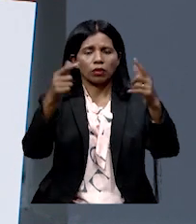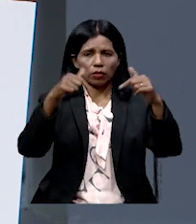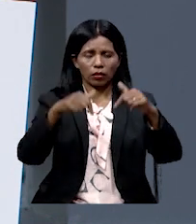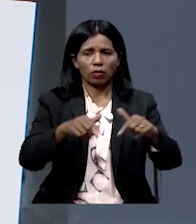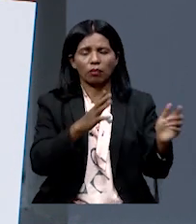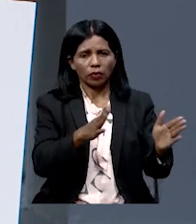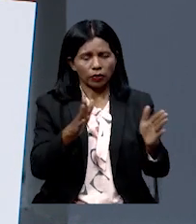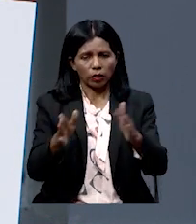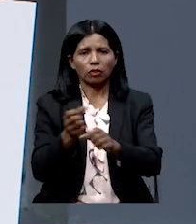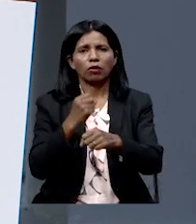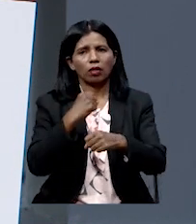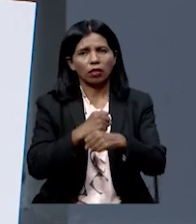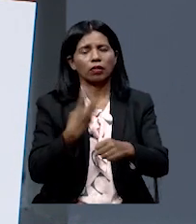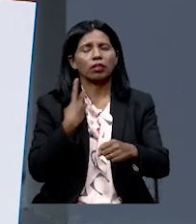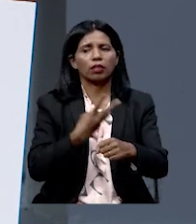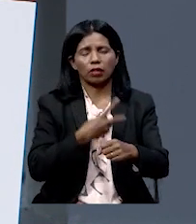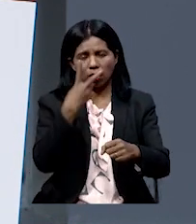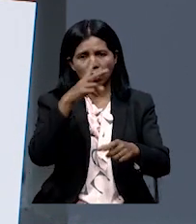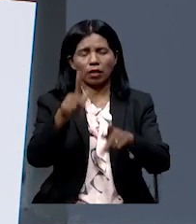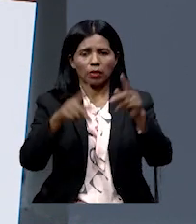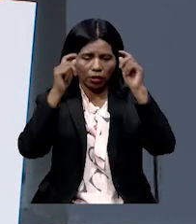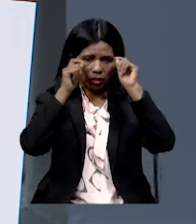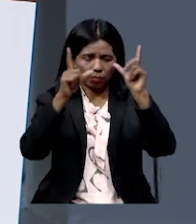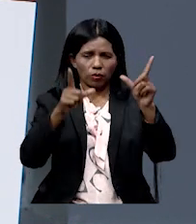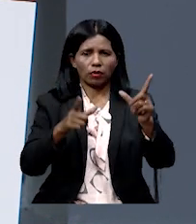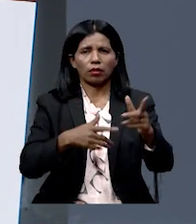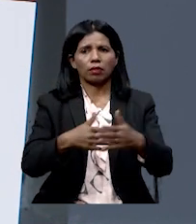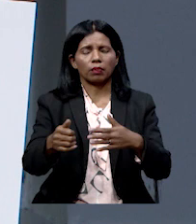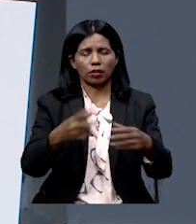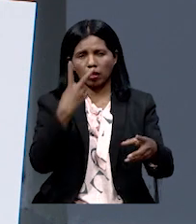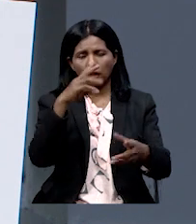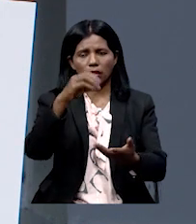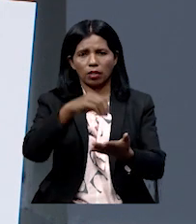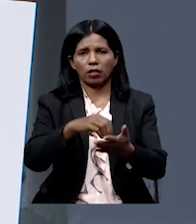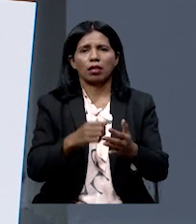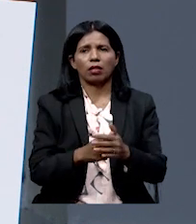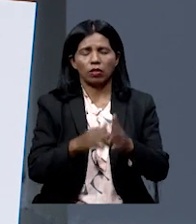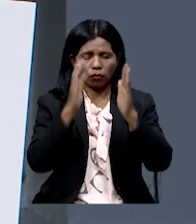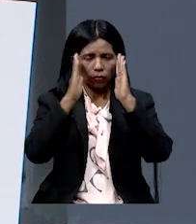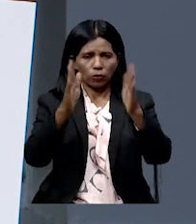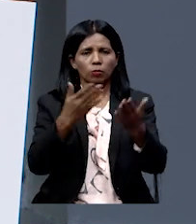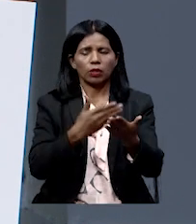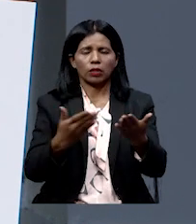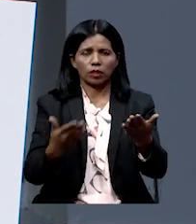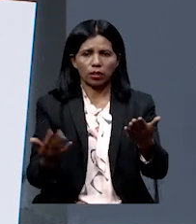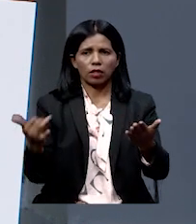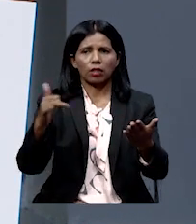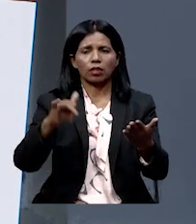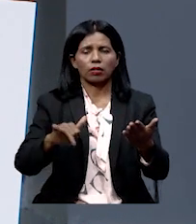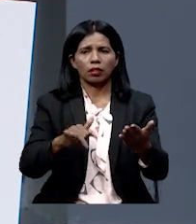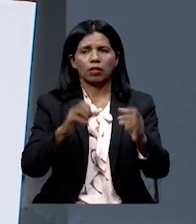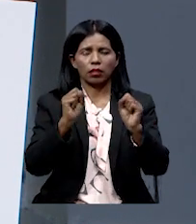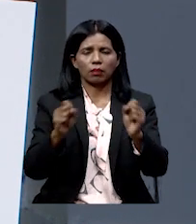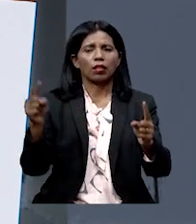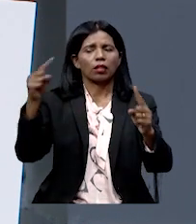postal kita ni kondisi Sang Timor dalam barak ladung permiti ba sasangka parcela sira tu bele